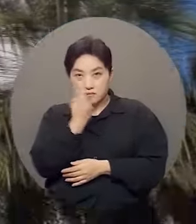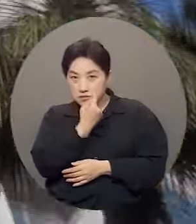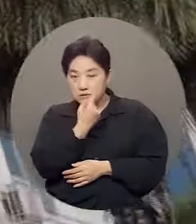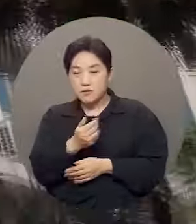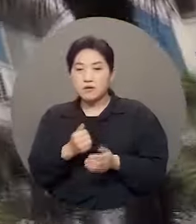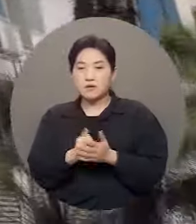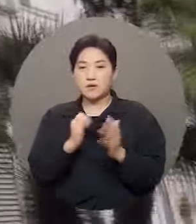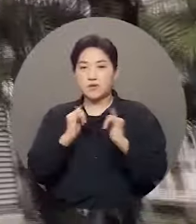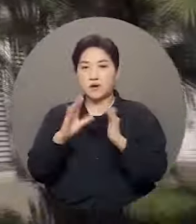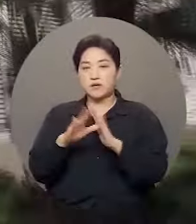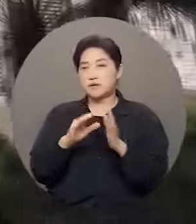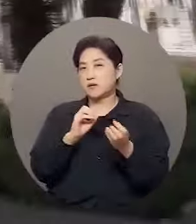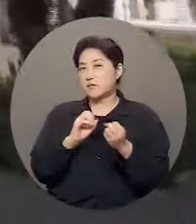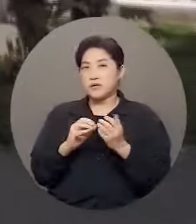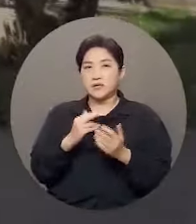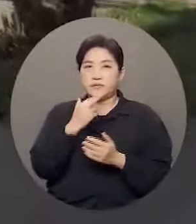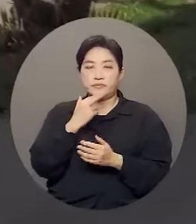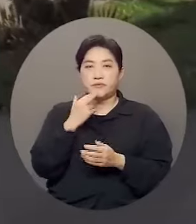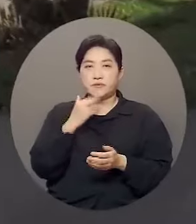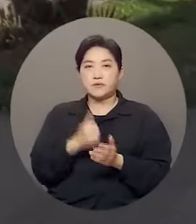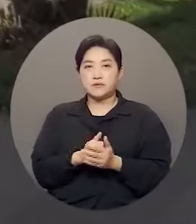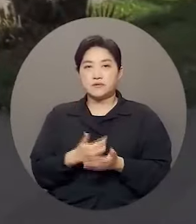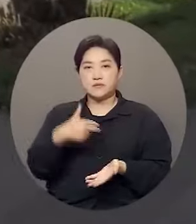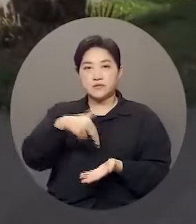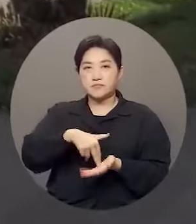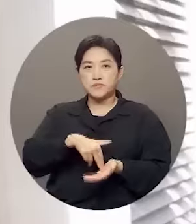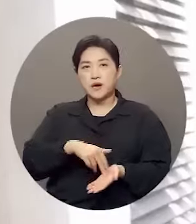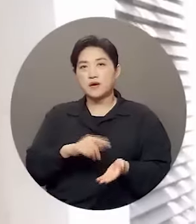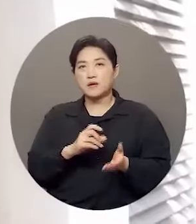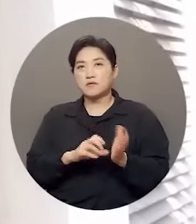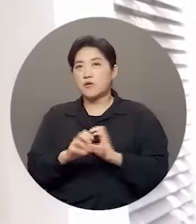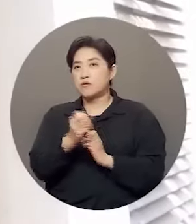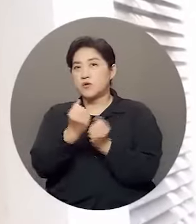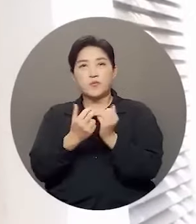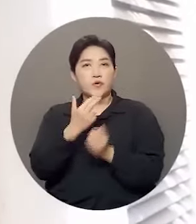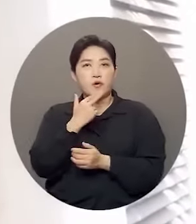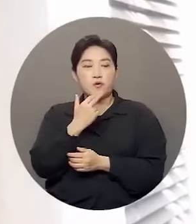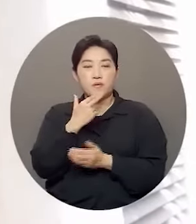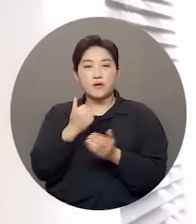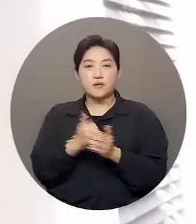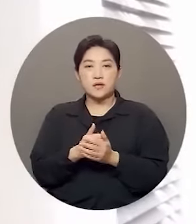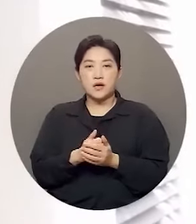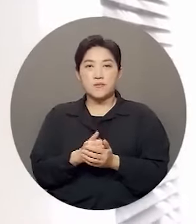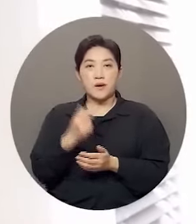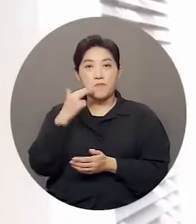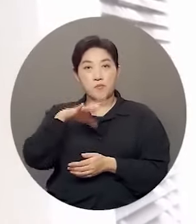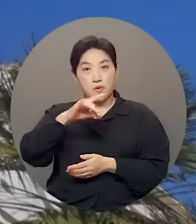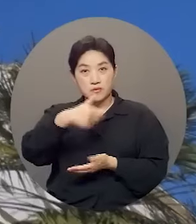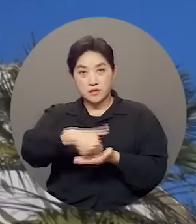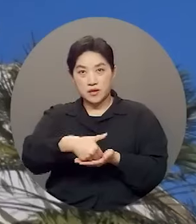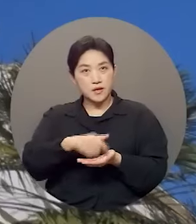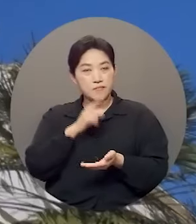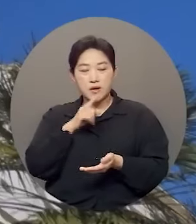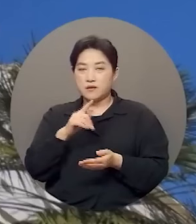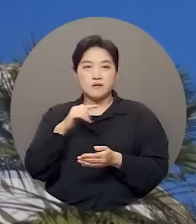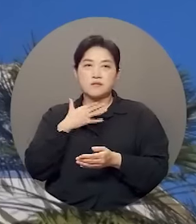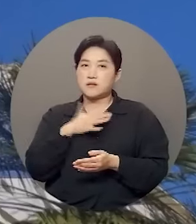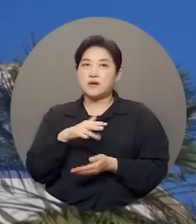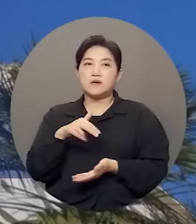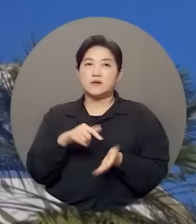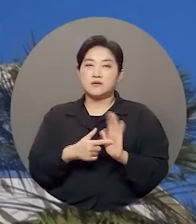당시 그런 발언은 없었고 별도 입장을 밝힌 적도 없다며 사실상 해당 보도를 부인했습니다.